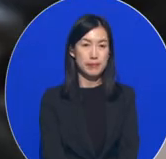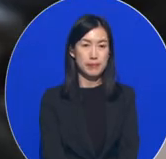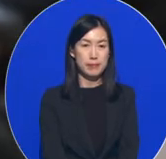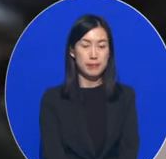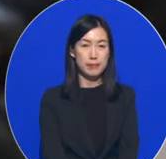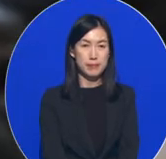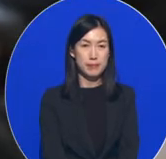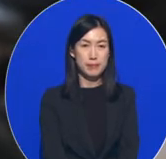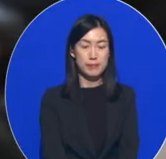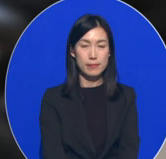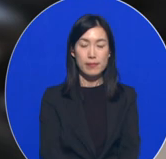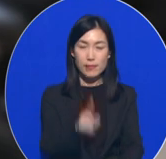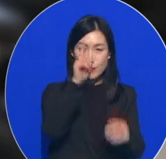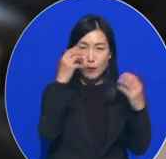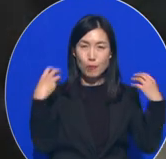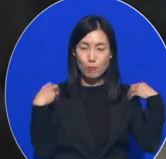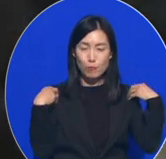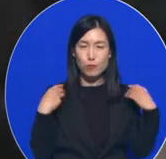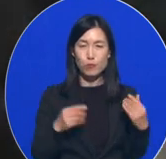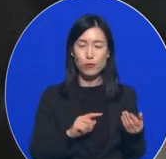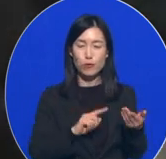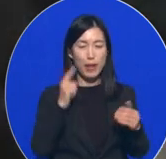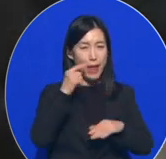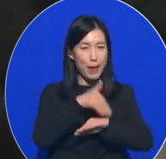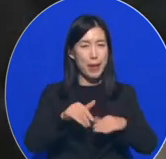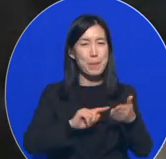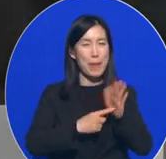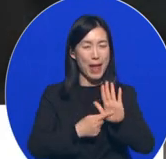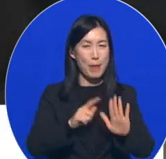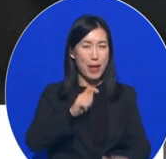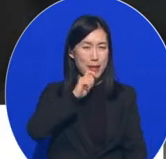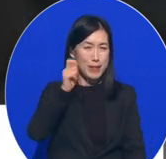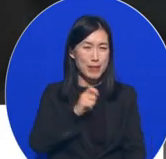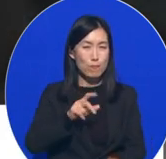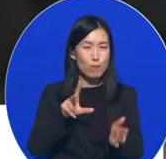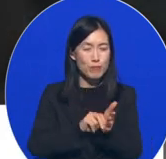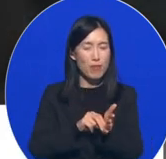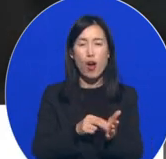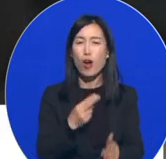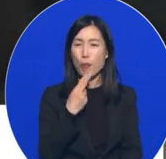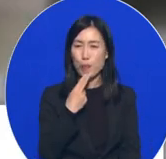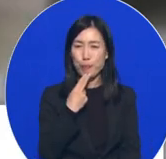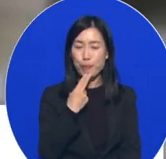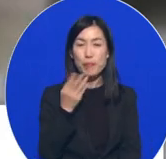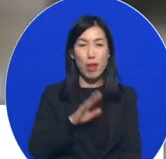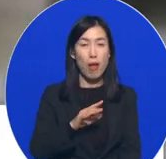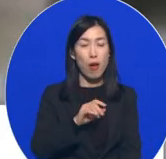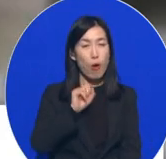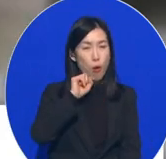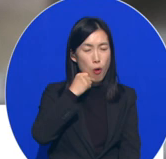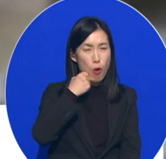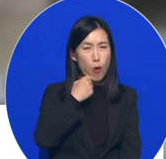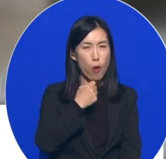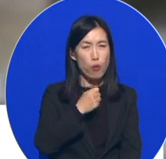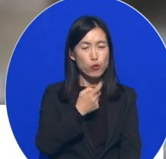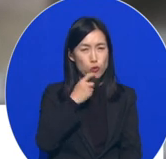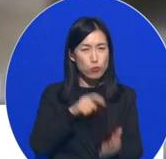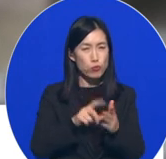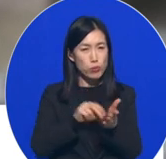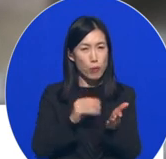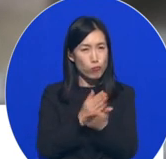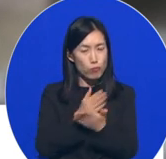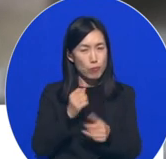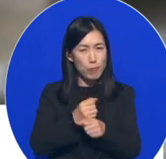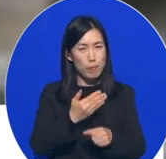기자입니다 정부의 킬러문항 배제 방침 이후 처음으로 치러진 올해 수능은 변별력 확보 여부가 관건이었습니다